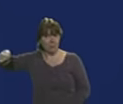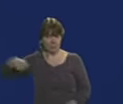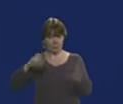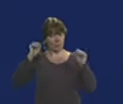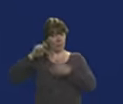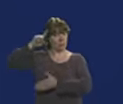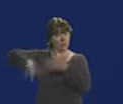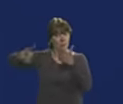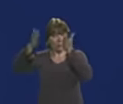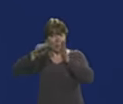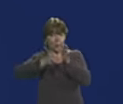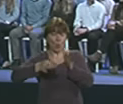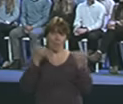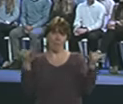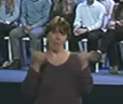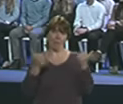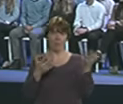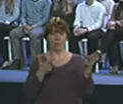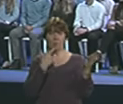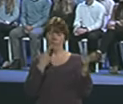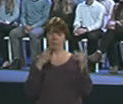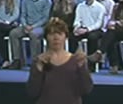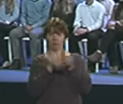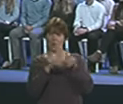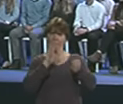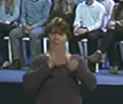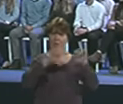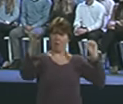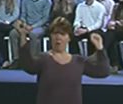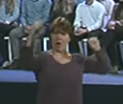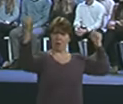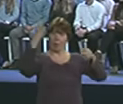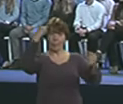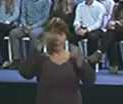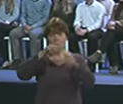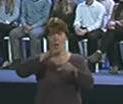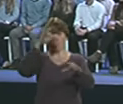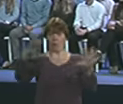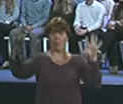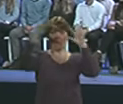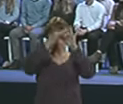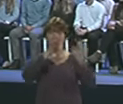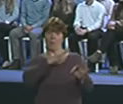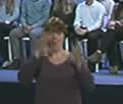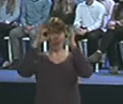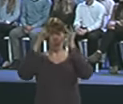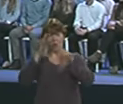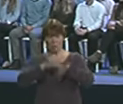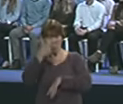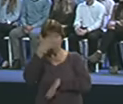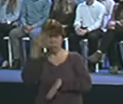coup pour construire un accord électoral de seconde zone avec Mme Joly qui pèse 2% des